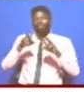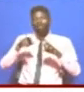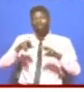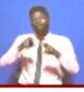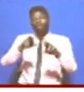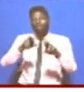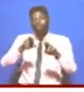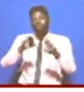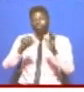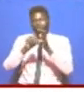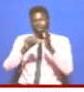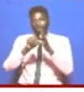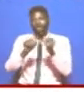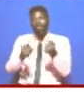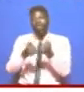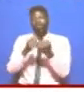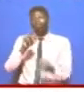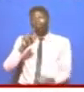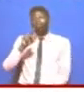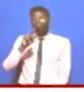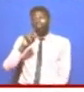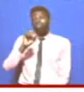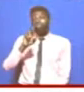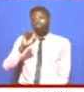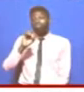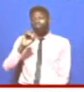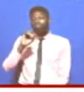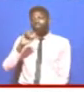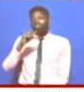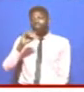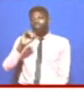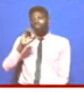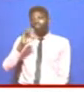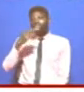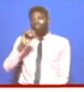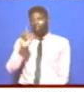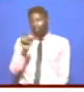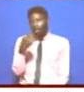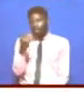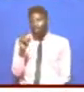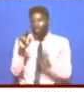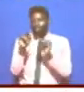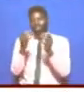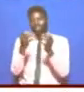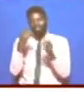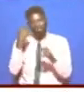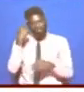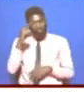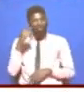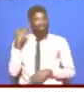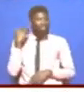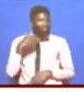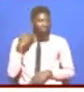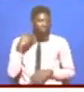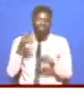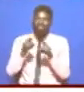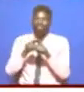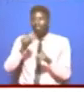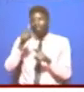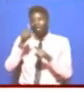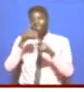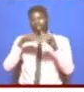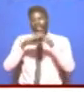sio watu ya Korogosho tu, tuwe na barabara nyingine ambayo inaingia upande ya Dandora, tuwe na barabara nyingine ambayo inaingia upande ya Madhare, na